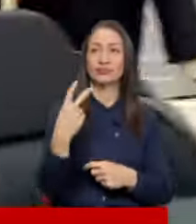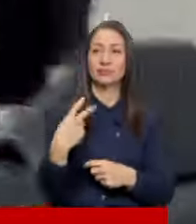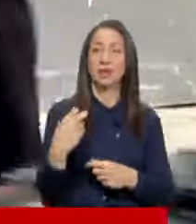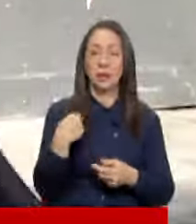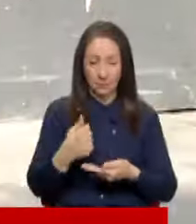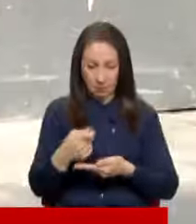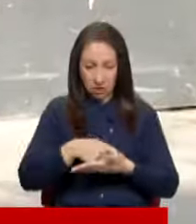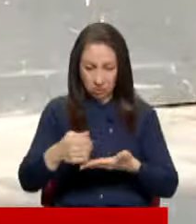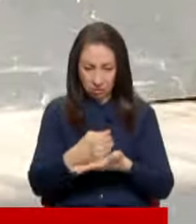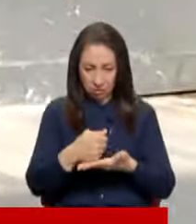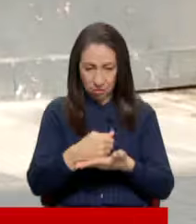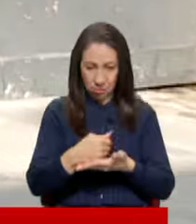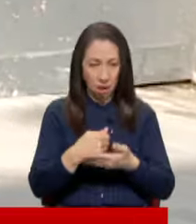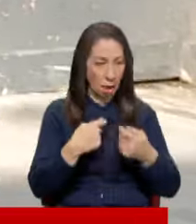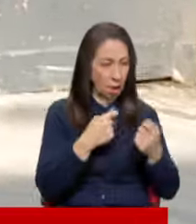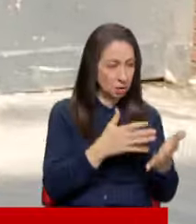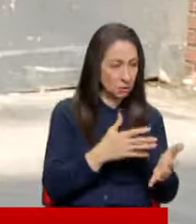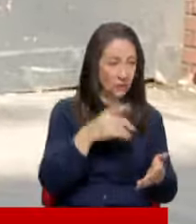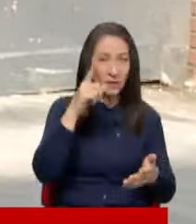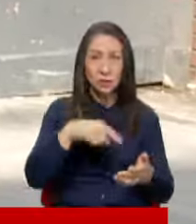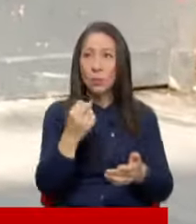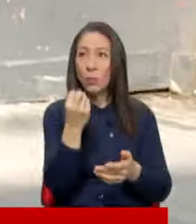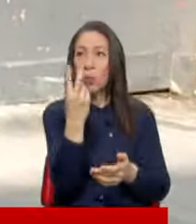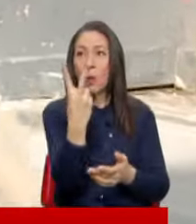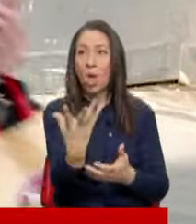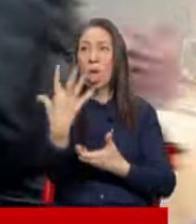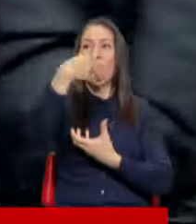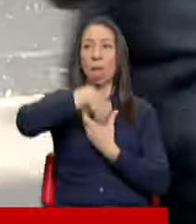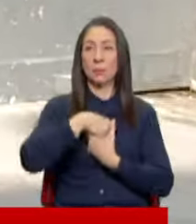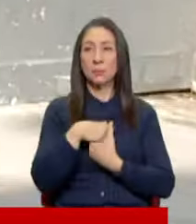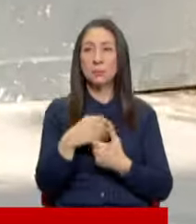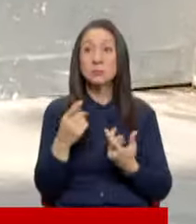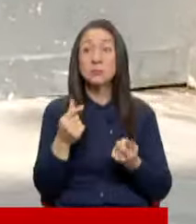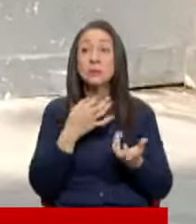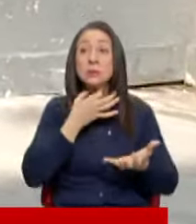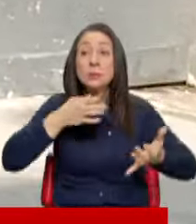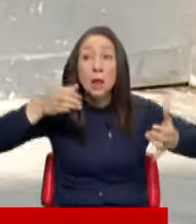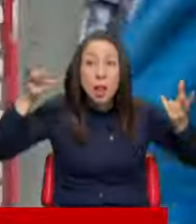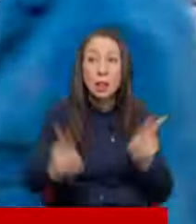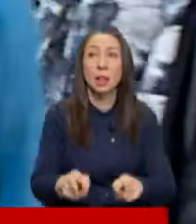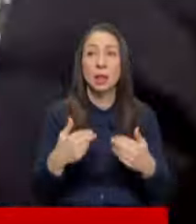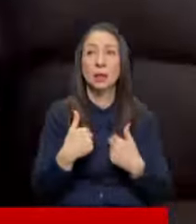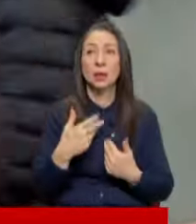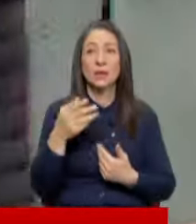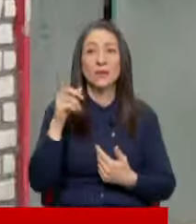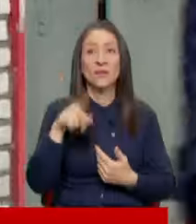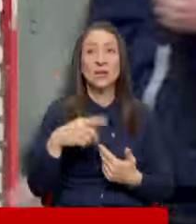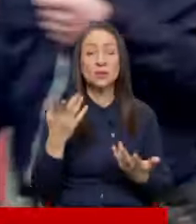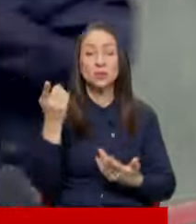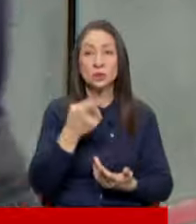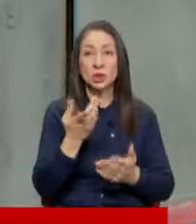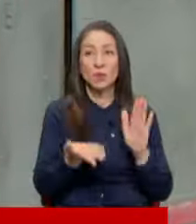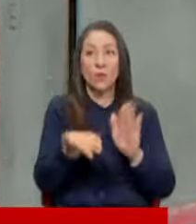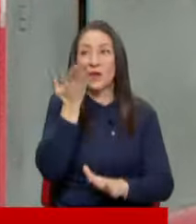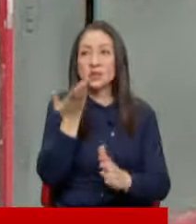kazandığımız da harcadığımız vergisi çok yüksek derecede artık geçim sıkıntısı yaşıyoruz niye verginin yüzdesi